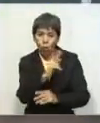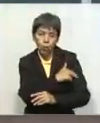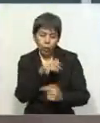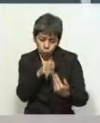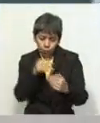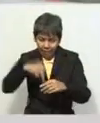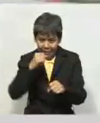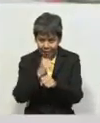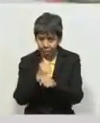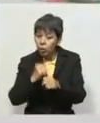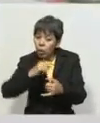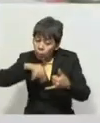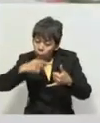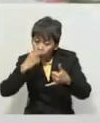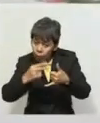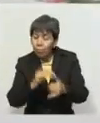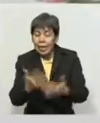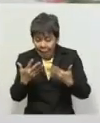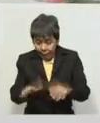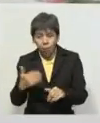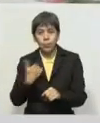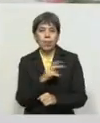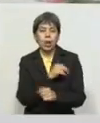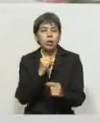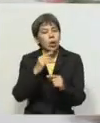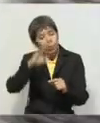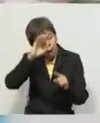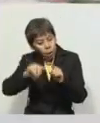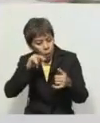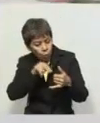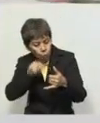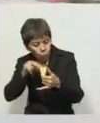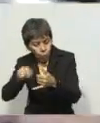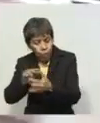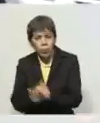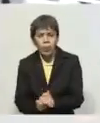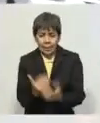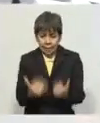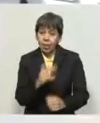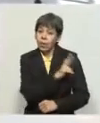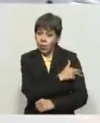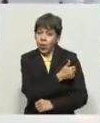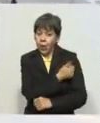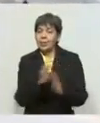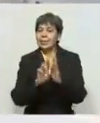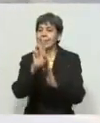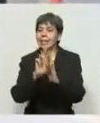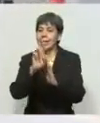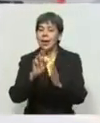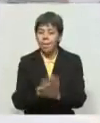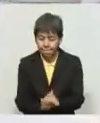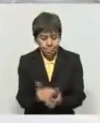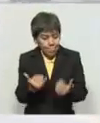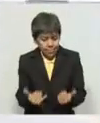แพทย์เฉพาะทางที่จะทำการรักษานะครับจากนั้นนะครับก็จะมีแพทย์โรคทั่วไปคอยดูแลต่อไปครับโดยบรรยากาศที่โรงพยาบาลเชียงรายประชานุเ